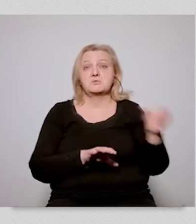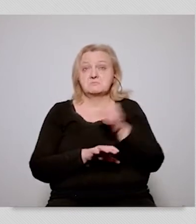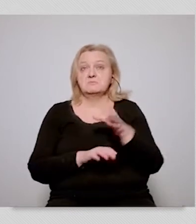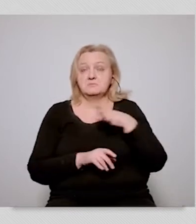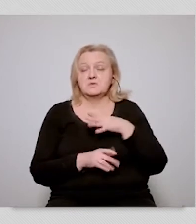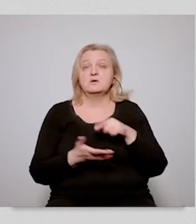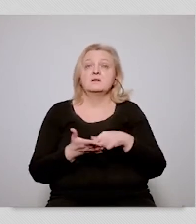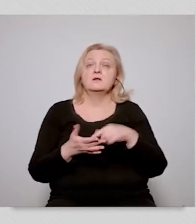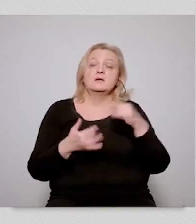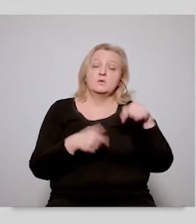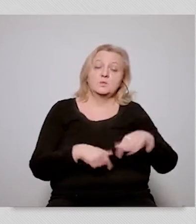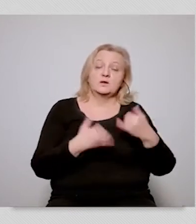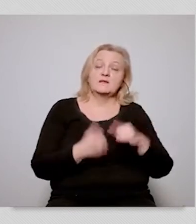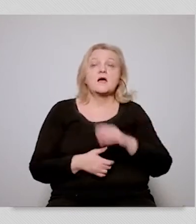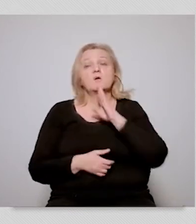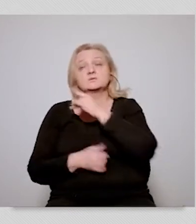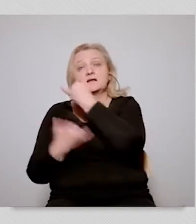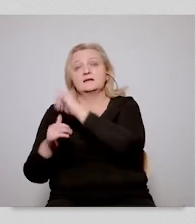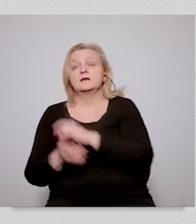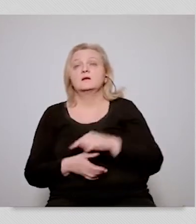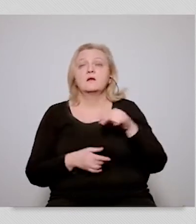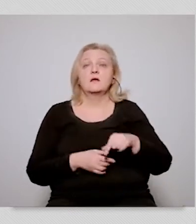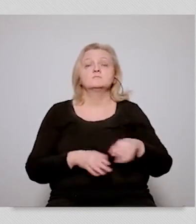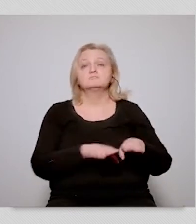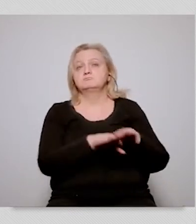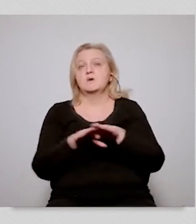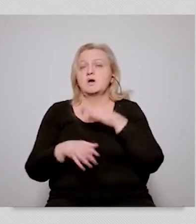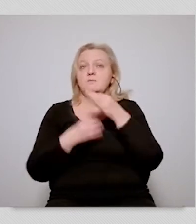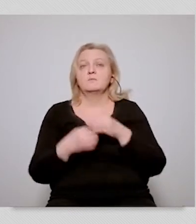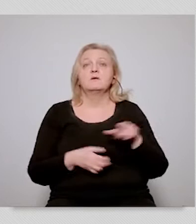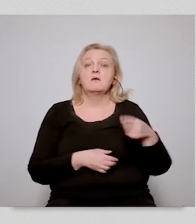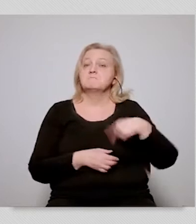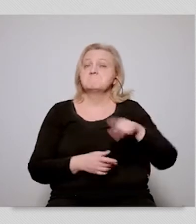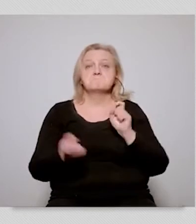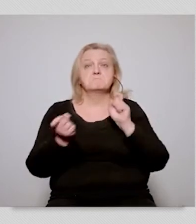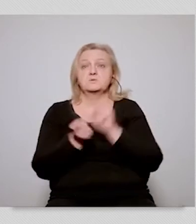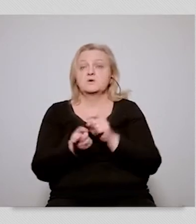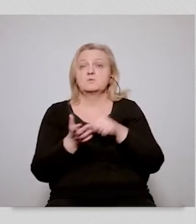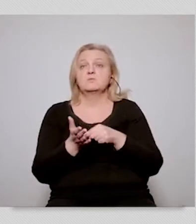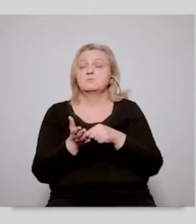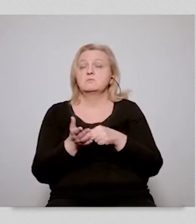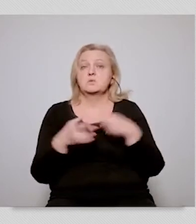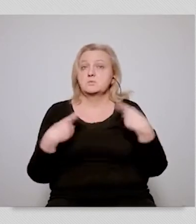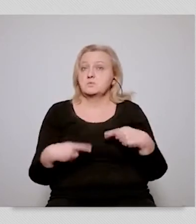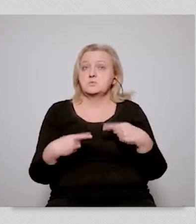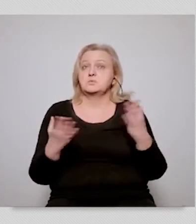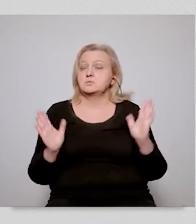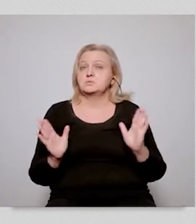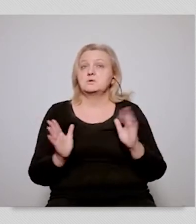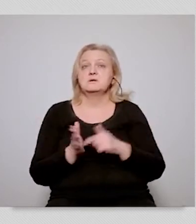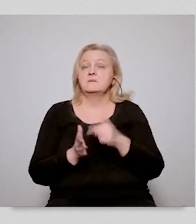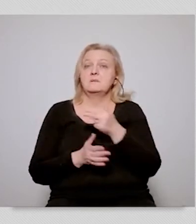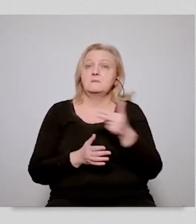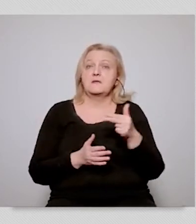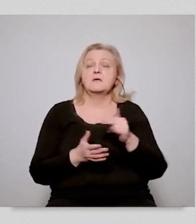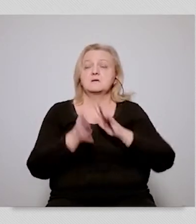niż na przykład było w Stanach Zjednoczonych, oni wszyscy mówili jednym głosem. To znaczy nikt nie kwestionował konieczności, że tak